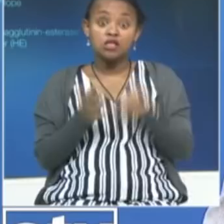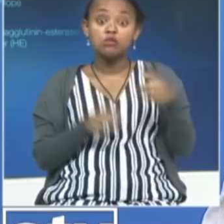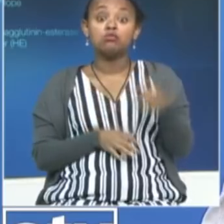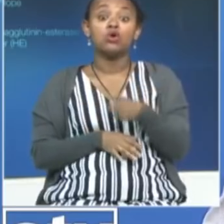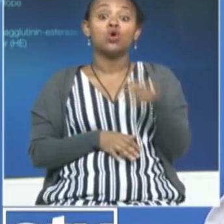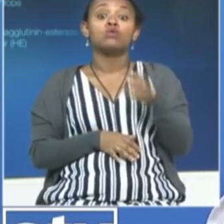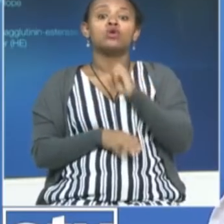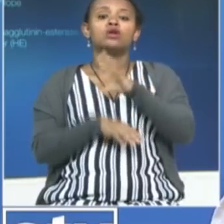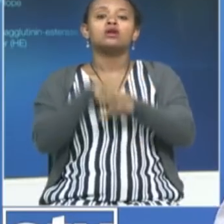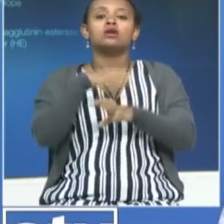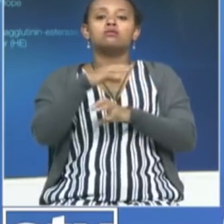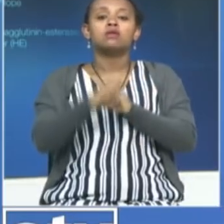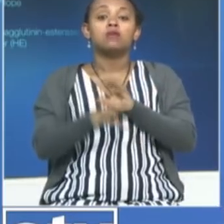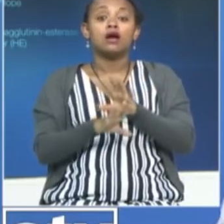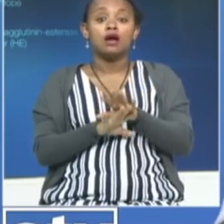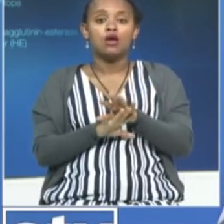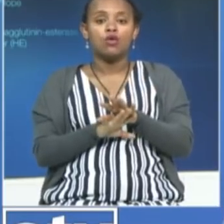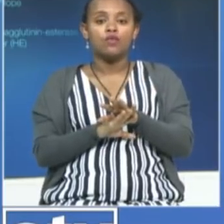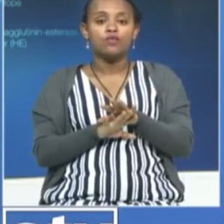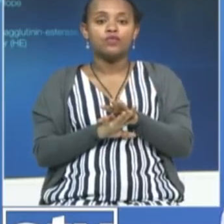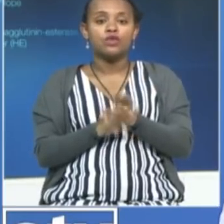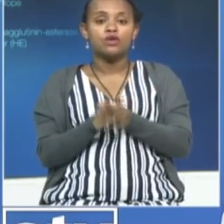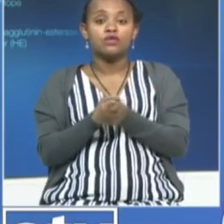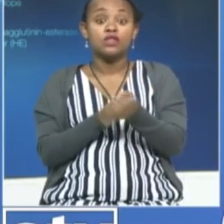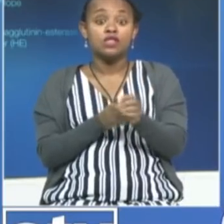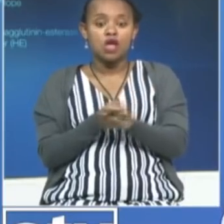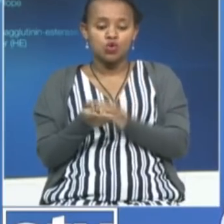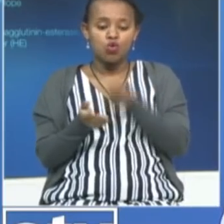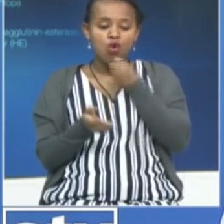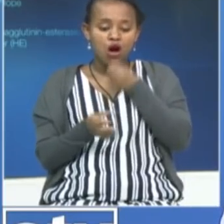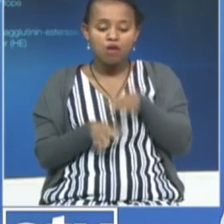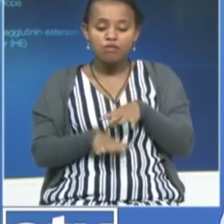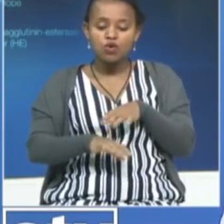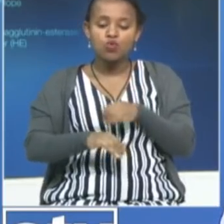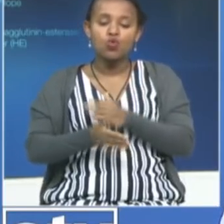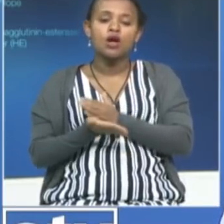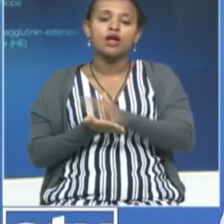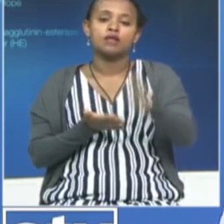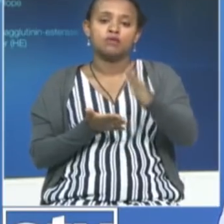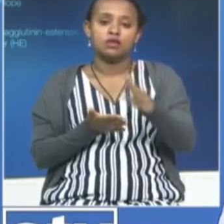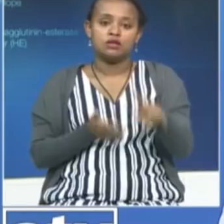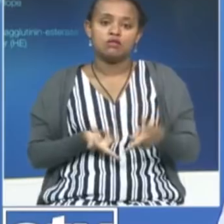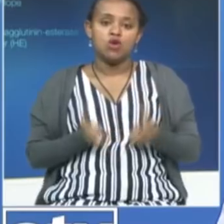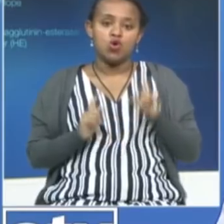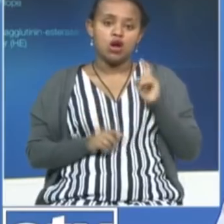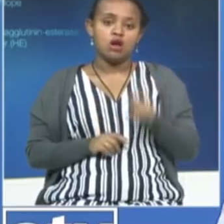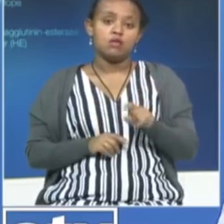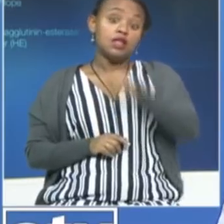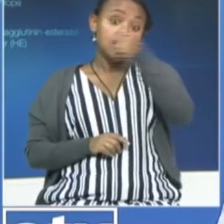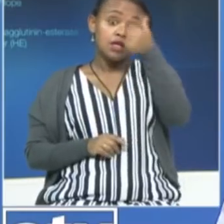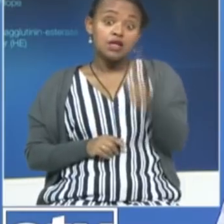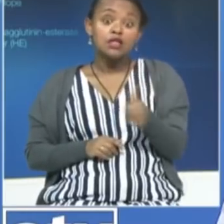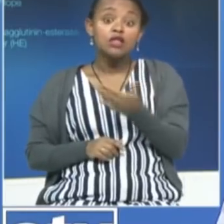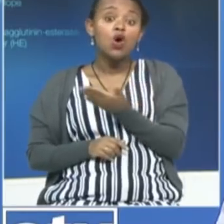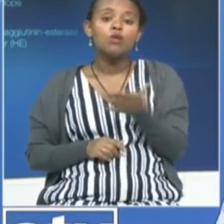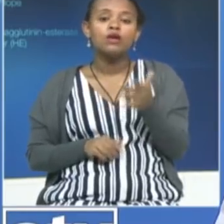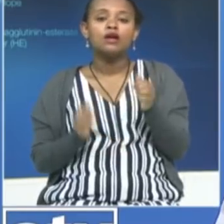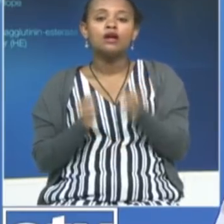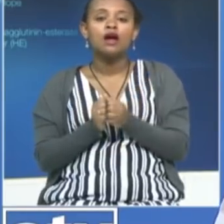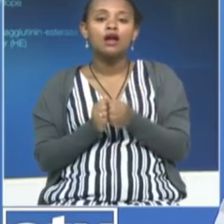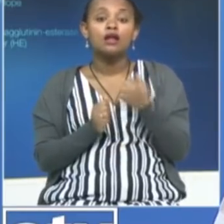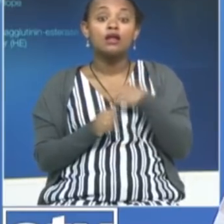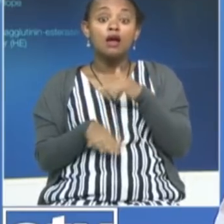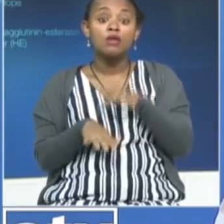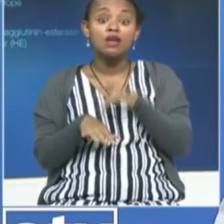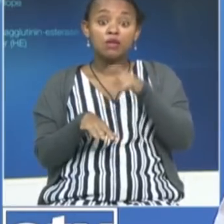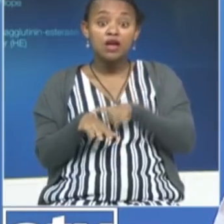ቢሆን የሚመከረው ፍሳሾቹ የሚወገዱበት ቧንቧው በስርዓቱ መኖር አለበት። ከዛ የትኛውም ነገር ጋር እኛ በነካን